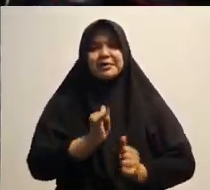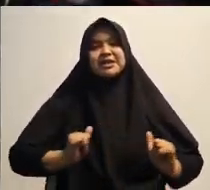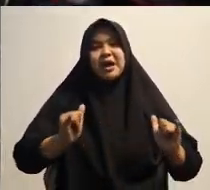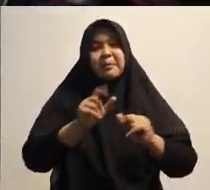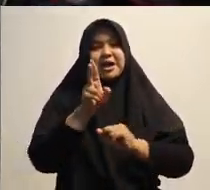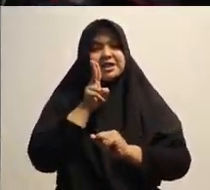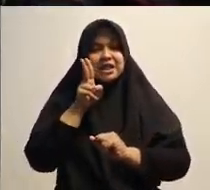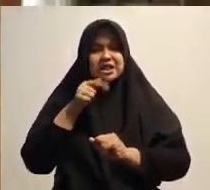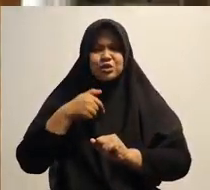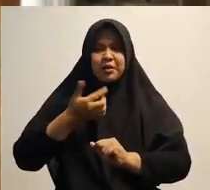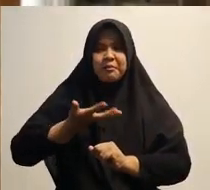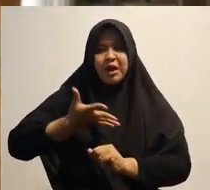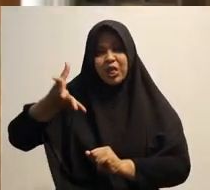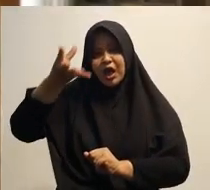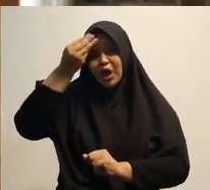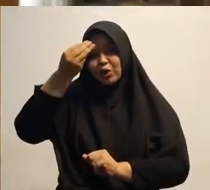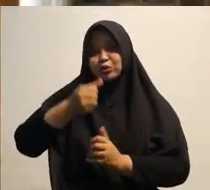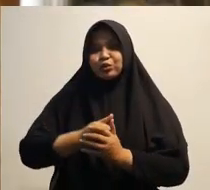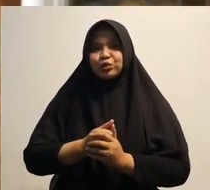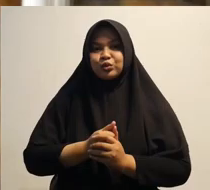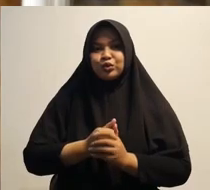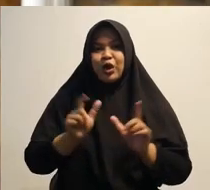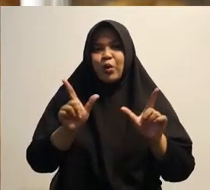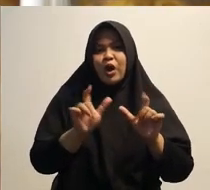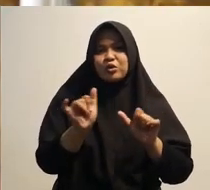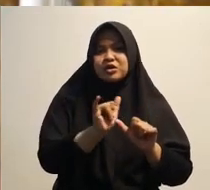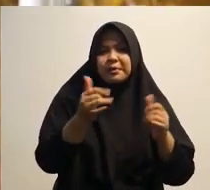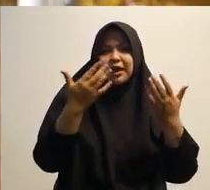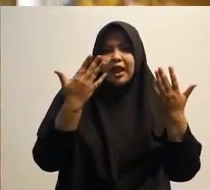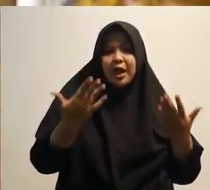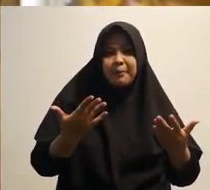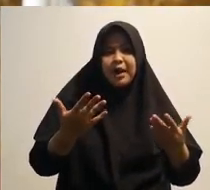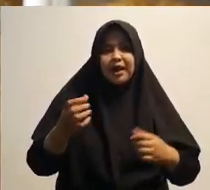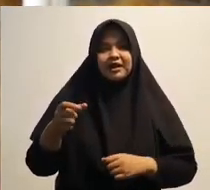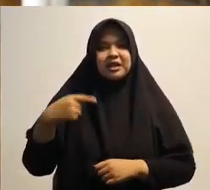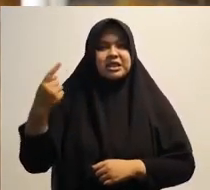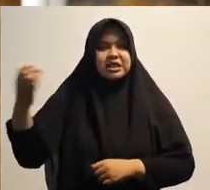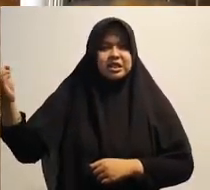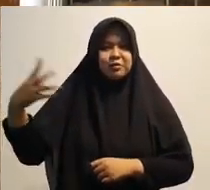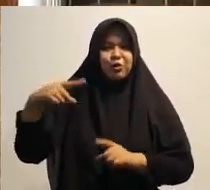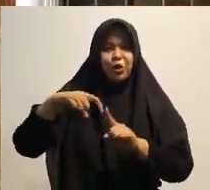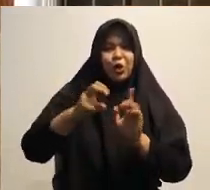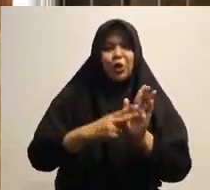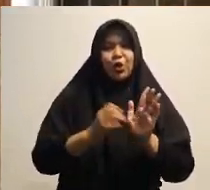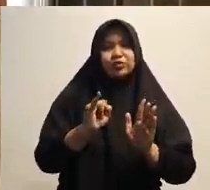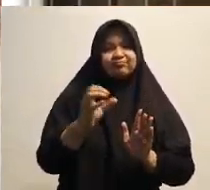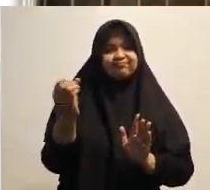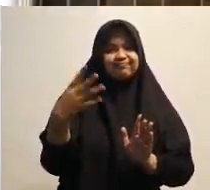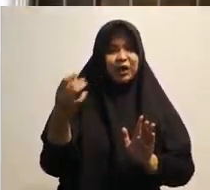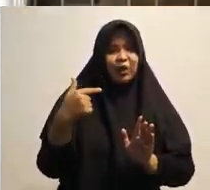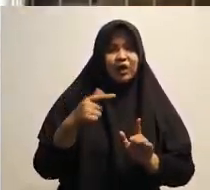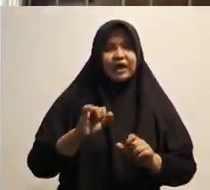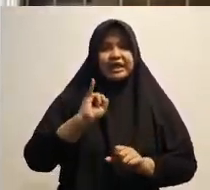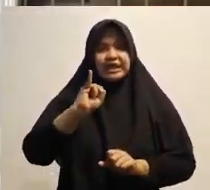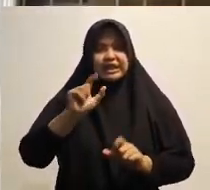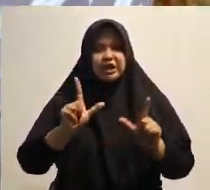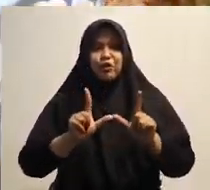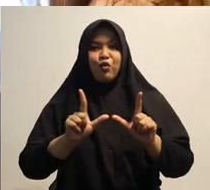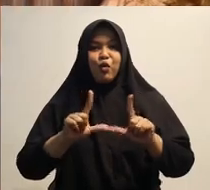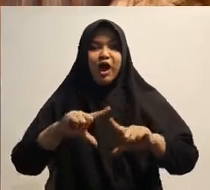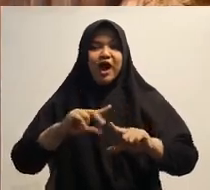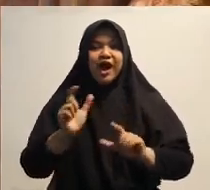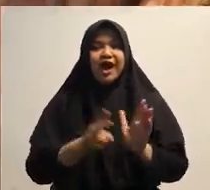istrinya. Saya penasaran, warung seperti apa sih yang sering disebut oleh Mbak Kuni dengan istilah